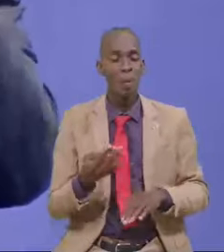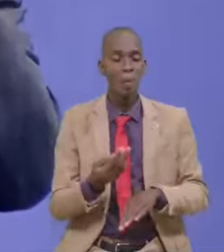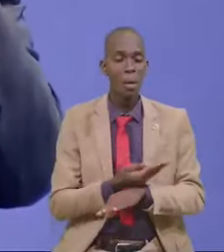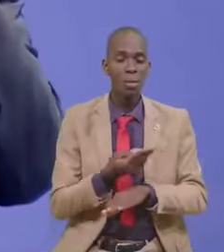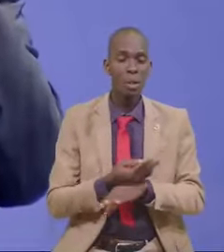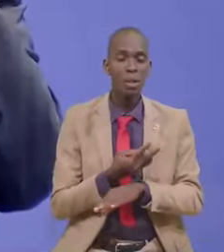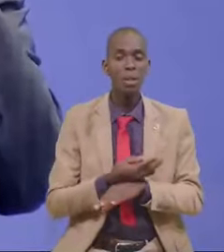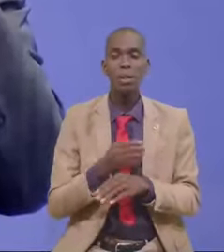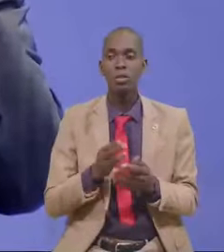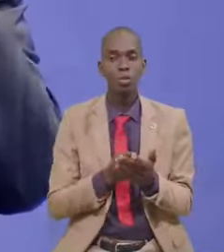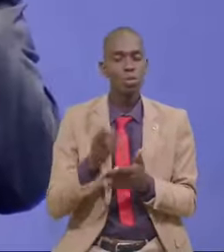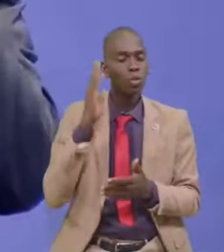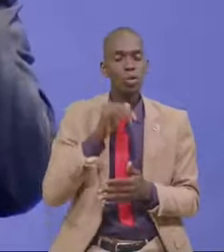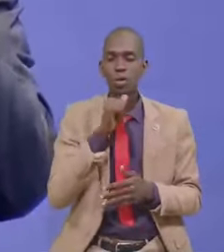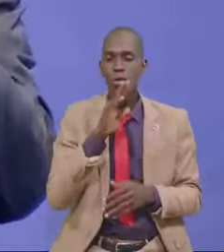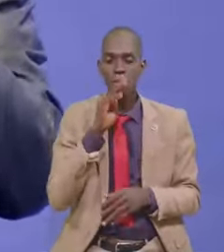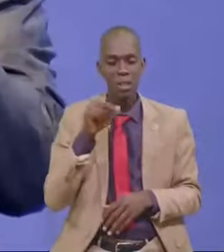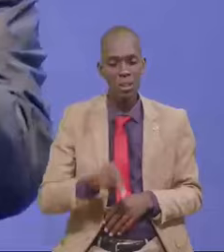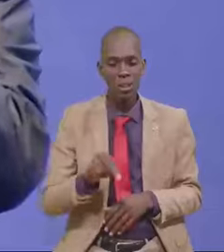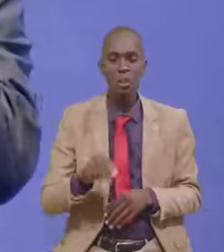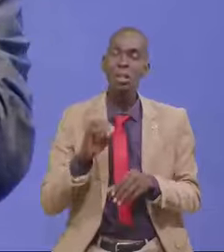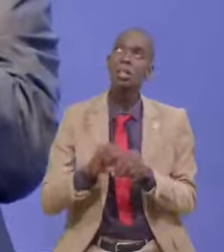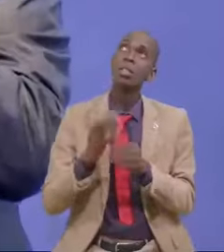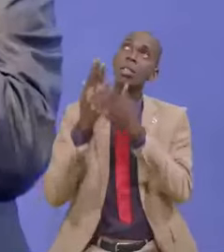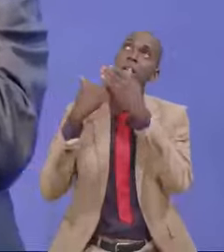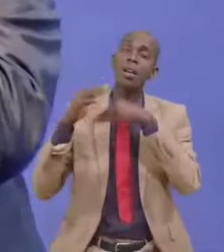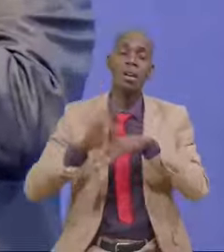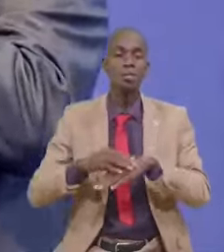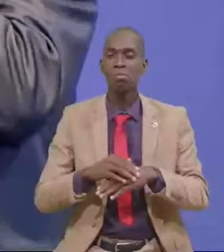On n'aura pas besoin de la vérité mathématique au ciel.